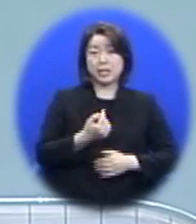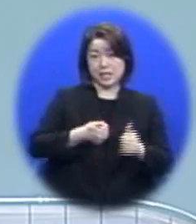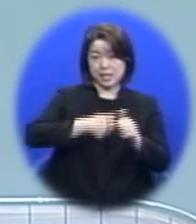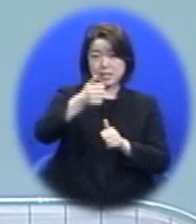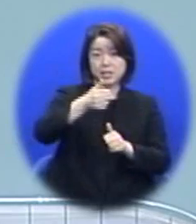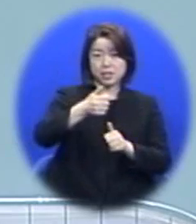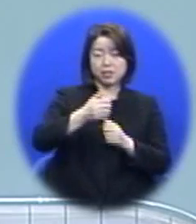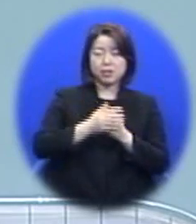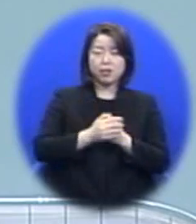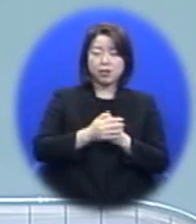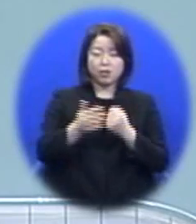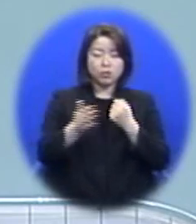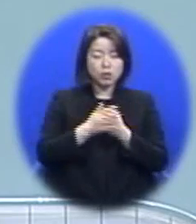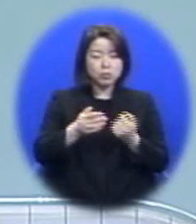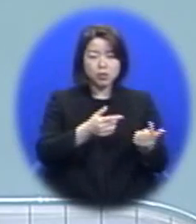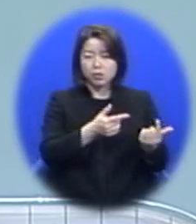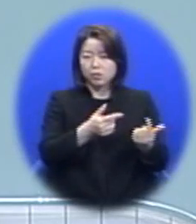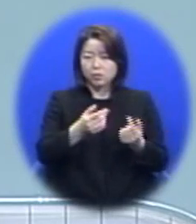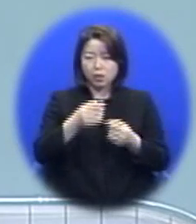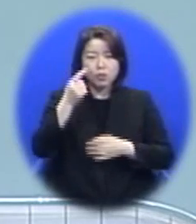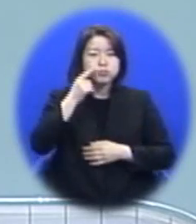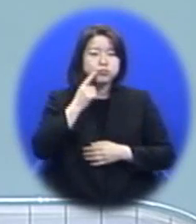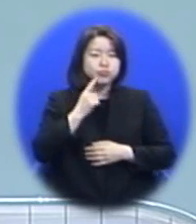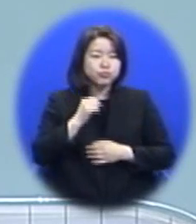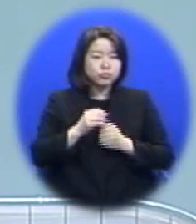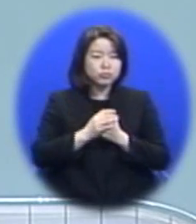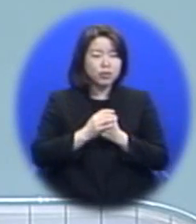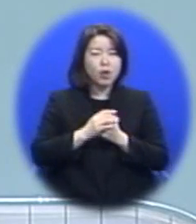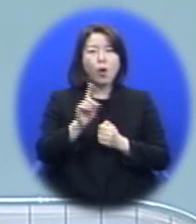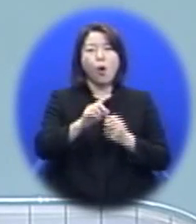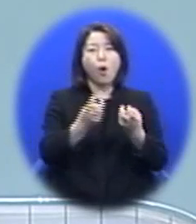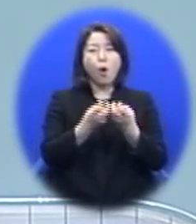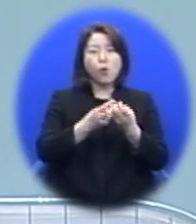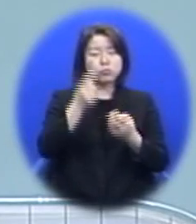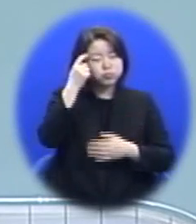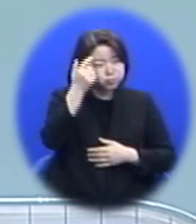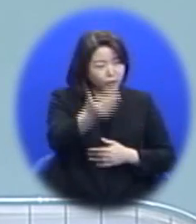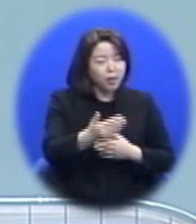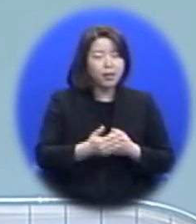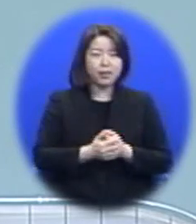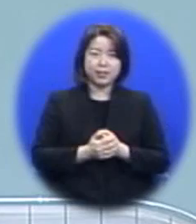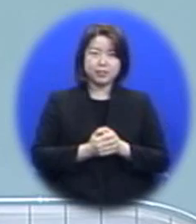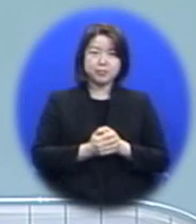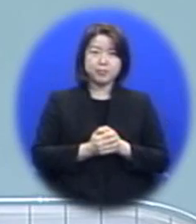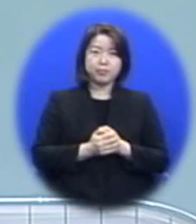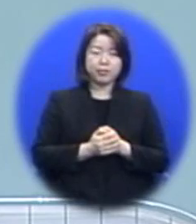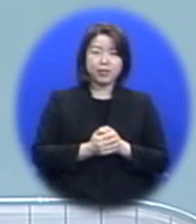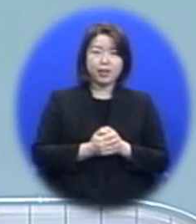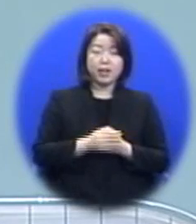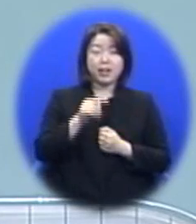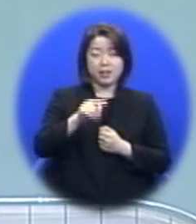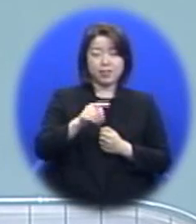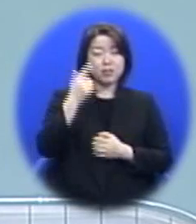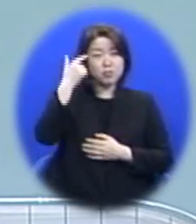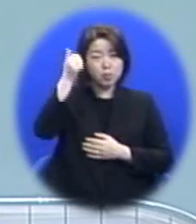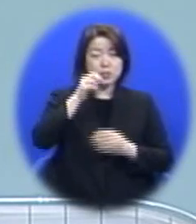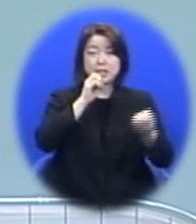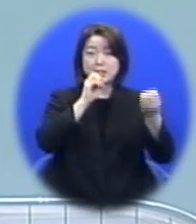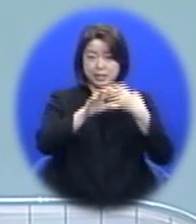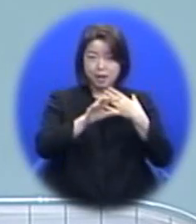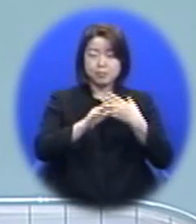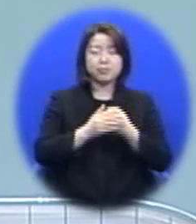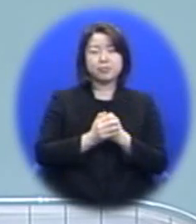그래서 다들 너무 부러워했어요. 어떻게 그럴 수가 있느냐. 그랬더니 그 목사님이 하시는